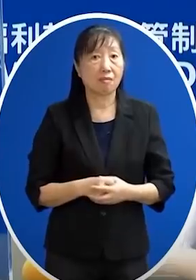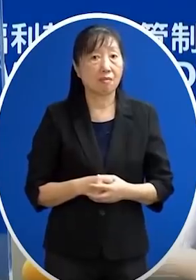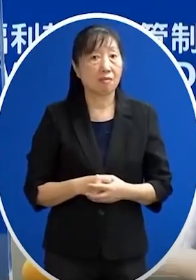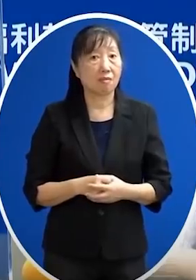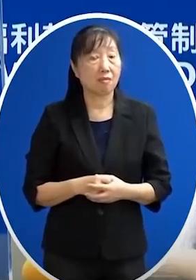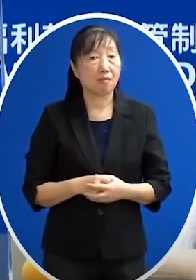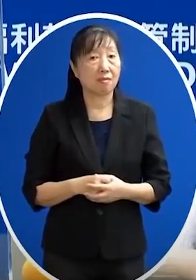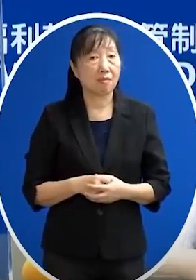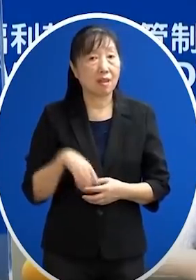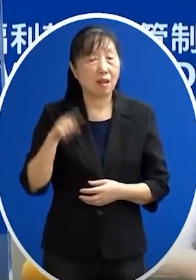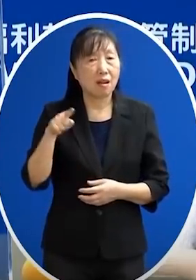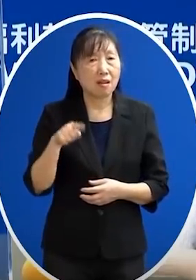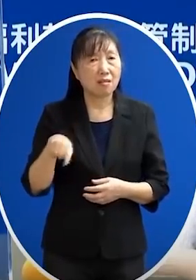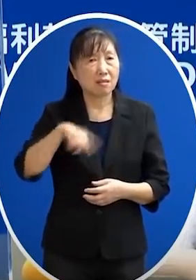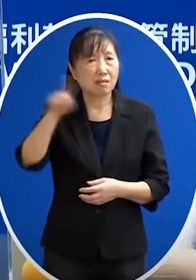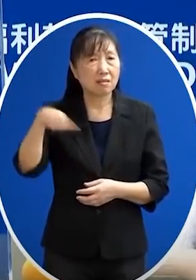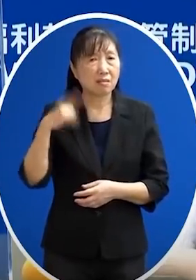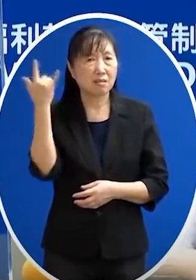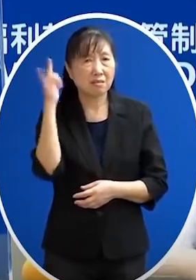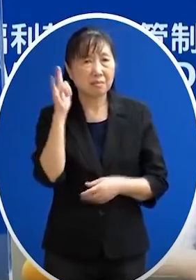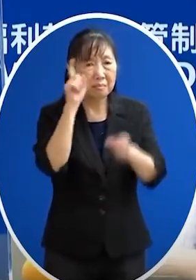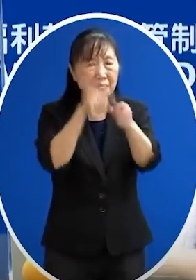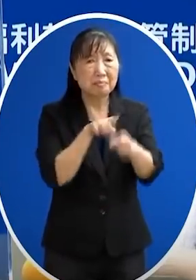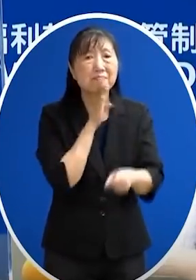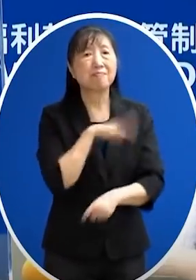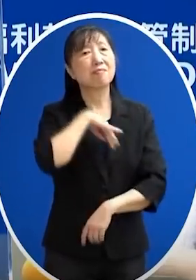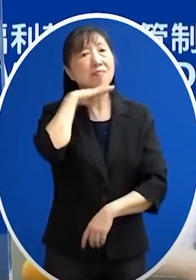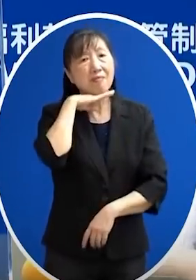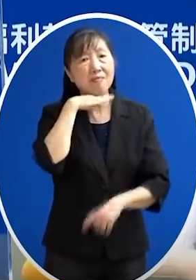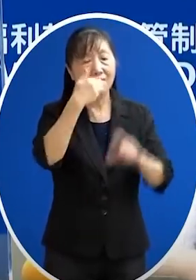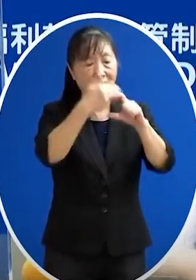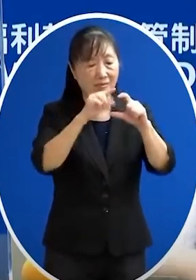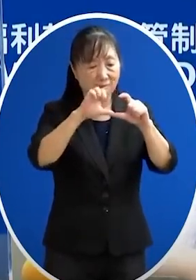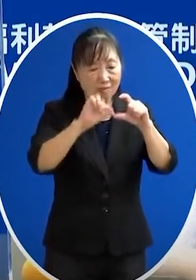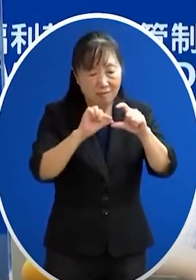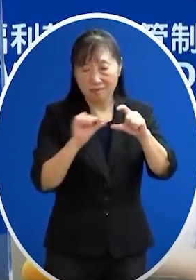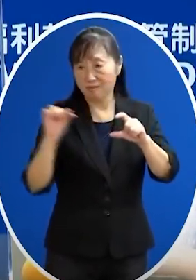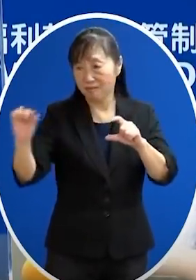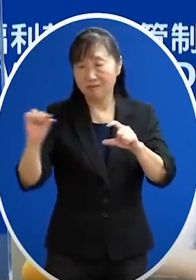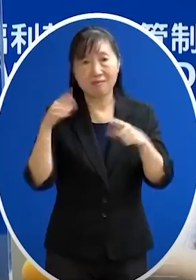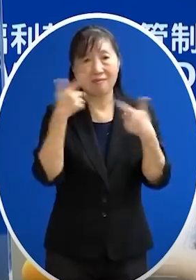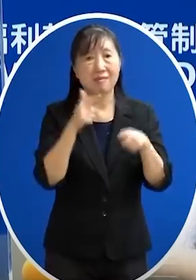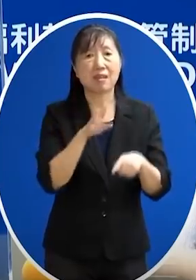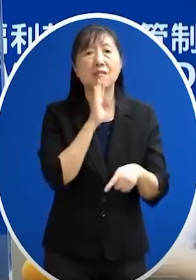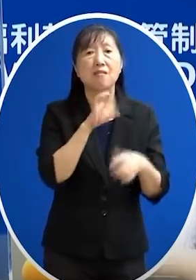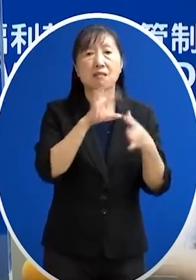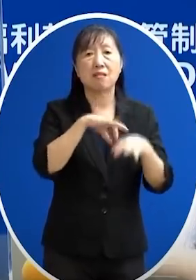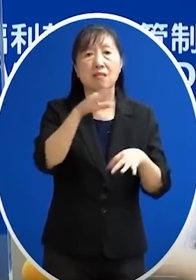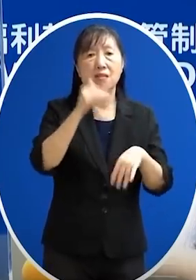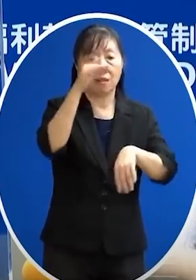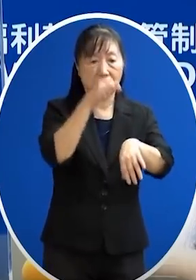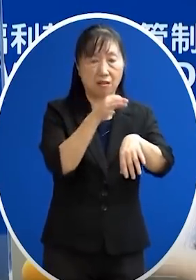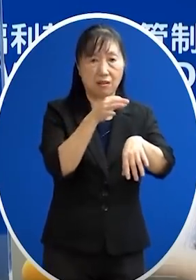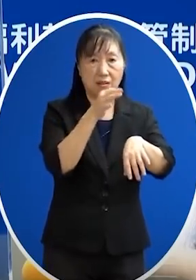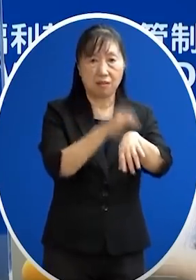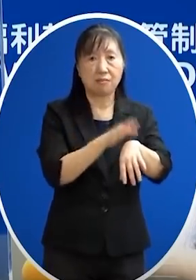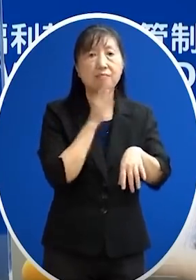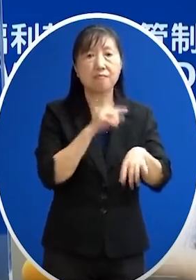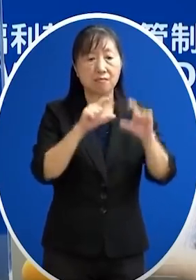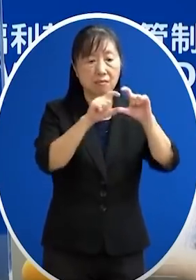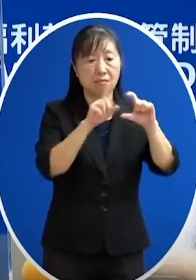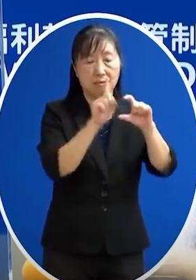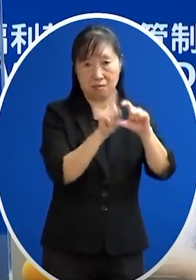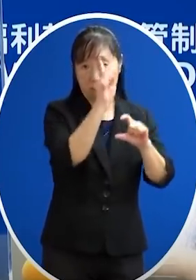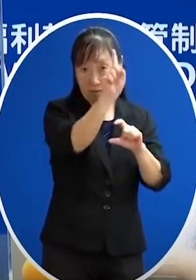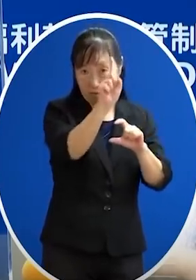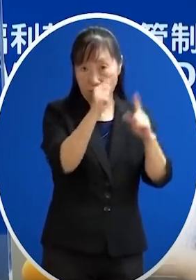是以打残剂为目标，它是单剂型的了，它最先大概提供我们在目前在合